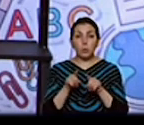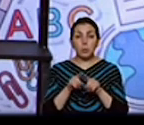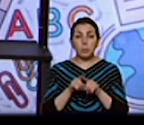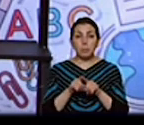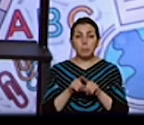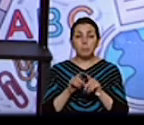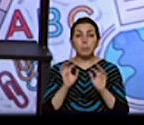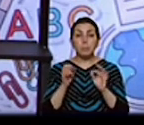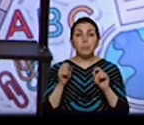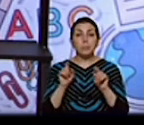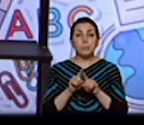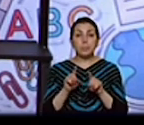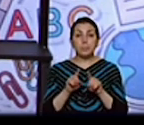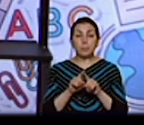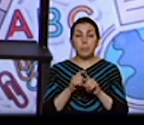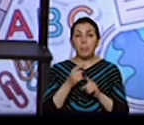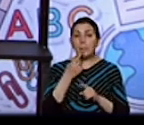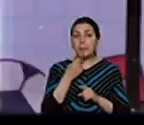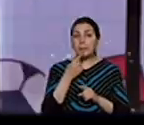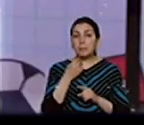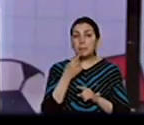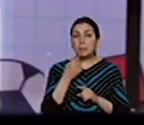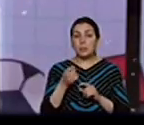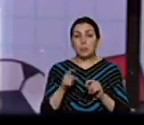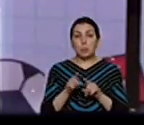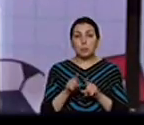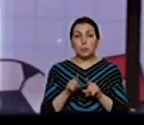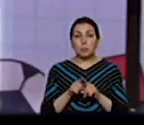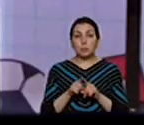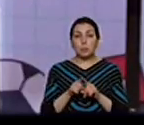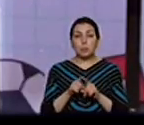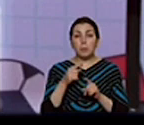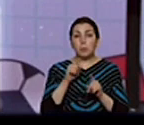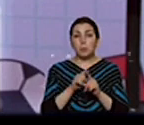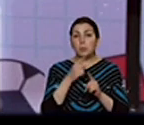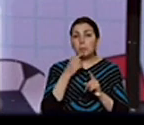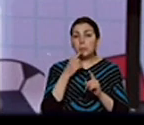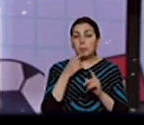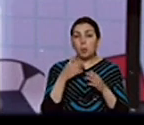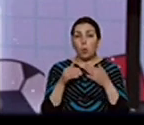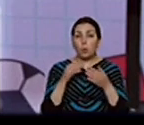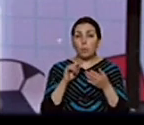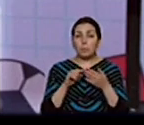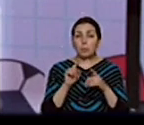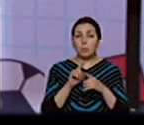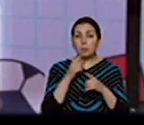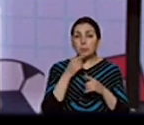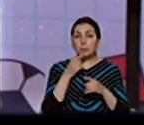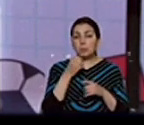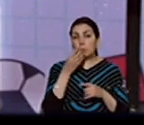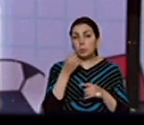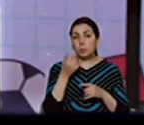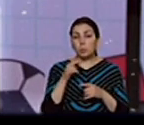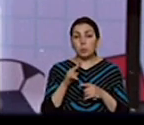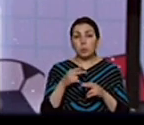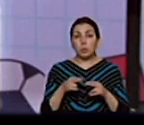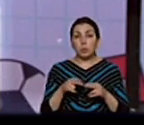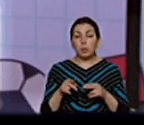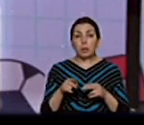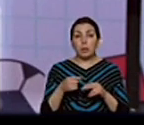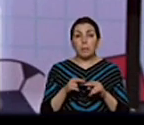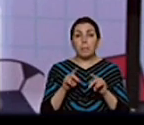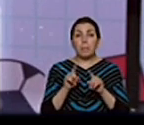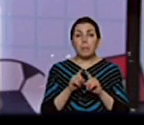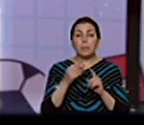o'xshaydi. Qizilligi tomonidan o'xshaydi, to'g'rimi? Bu ham qizil gul, qo'limdagi gul ham qizil gul. Qo'limdagi gulni aynan sizni